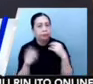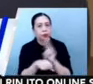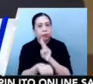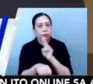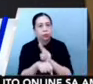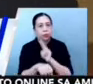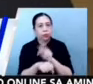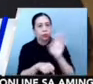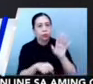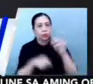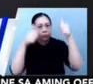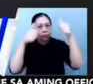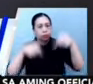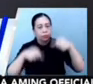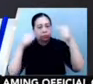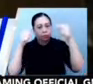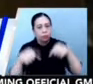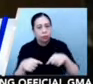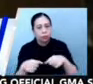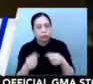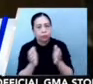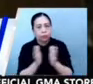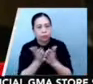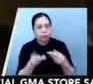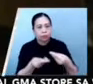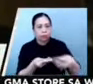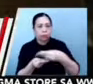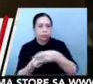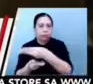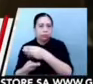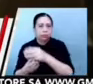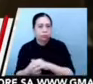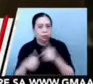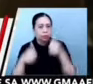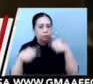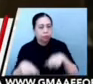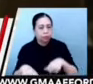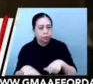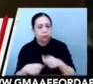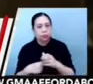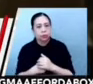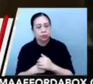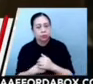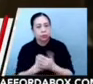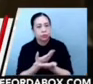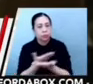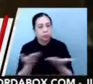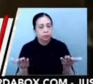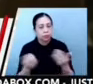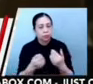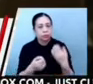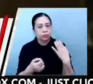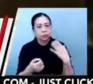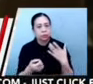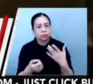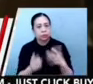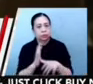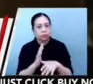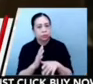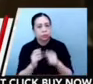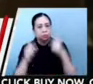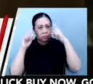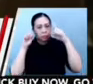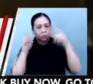poster polyetos at iba pa pinopost natin si end bank at yung mga kasamahan natin sa komisyon eh Mukhang nag-aagree naman na sabi